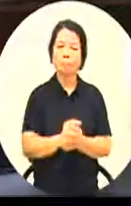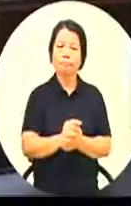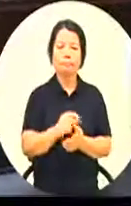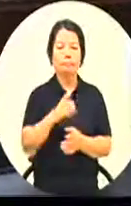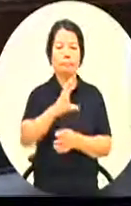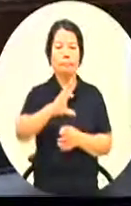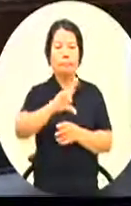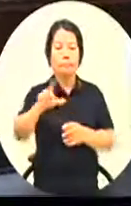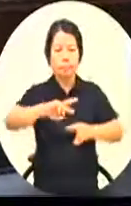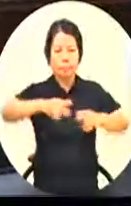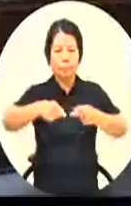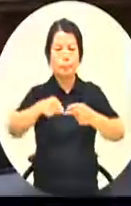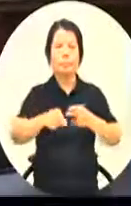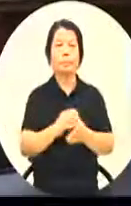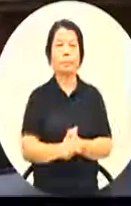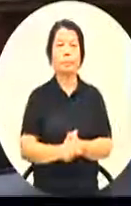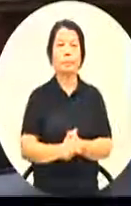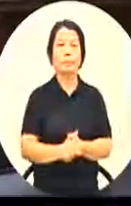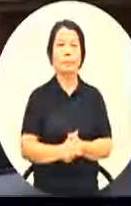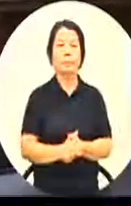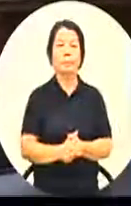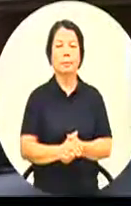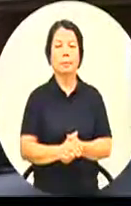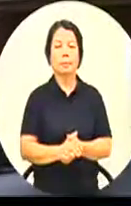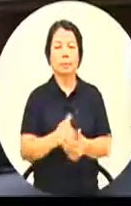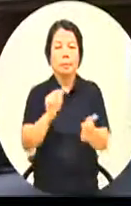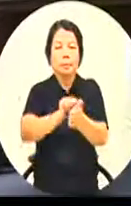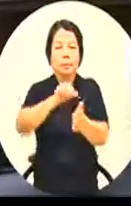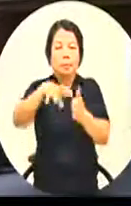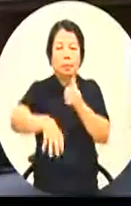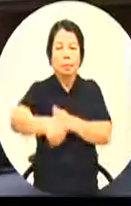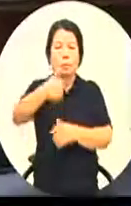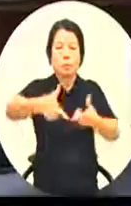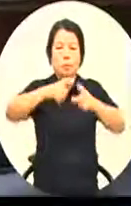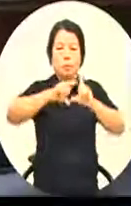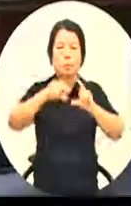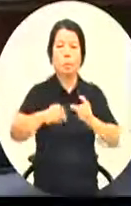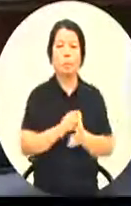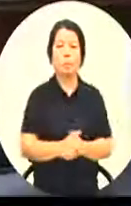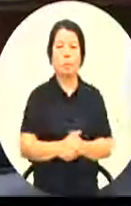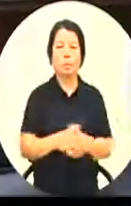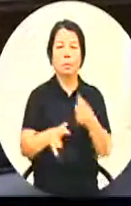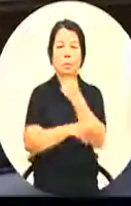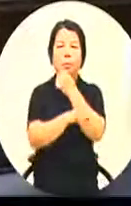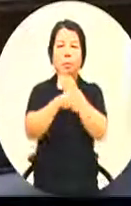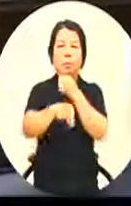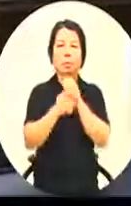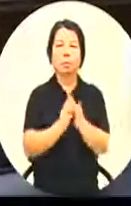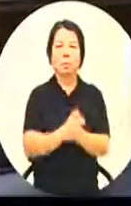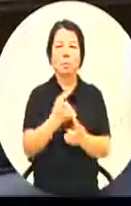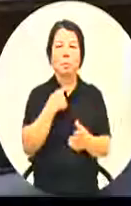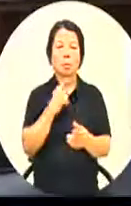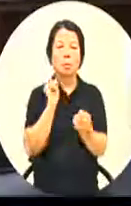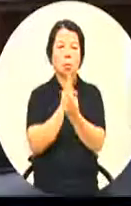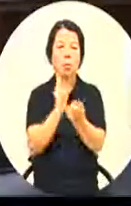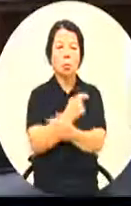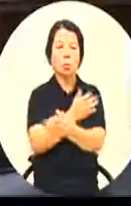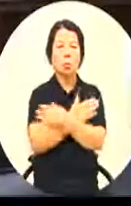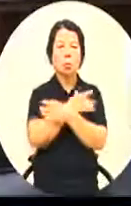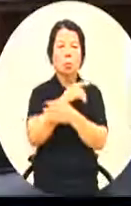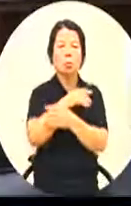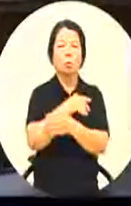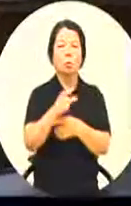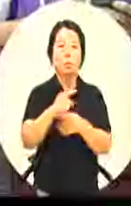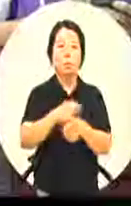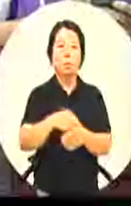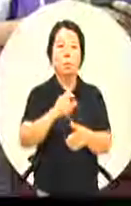长 ，OK， 好， 副局长请回答。 好，基本上呢，我们对于幼儿的那个课程还